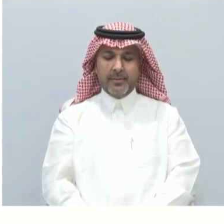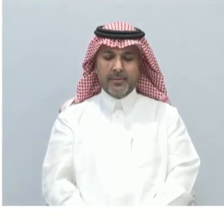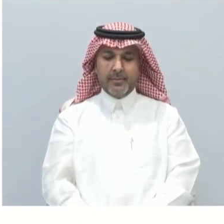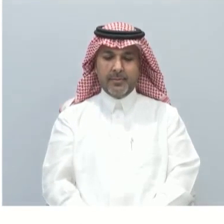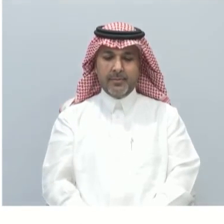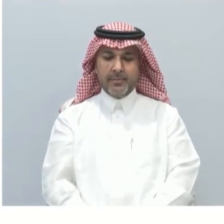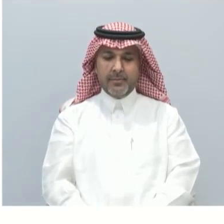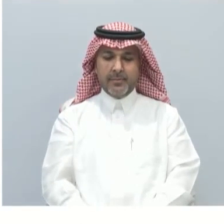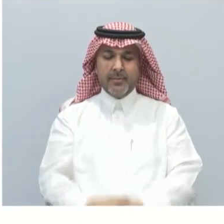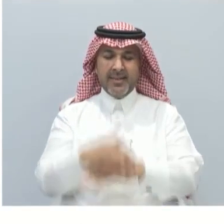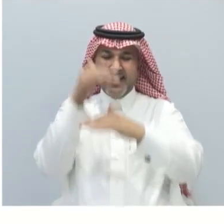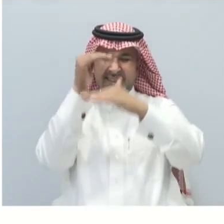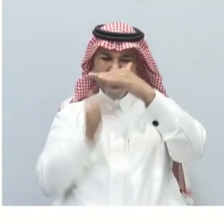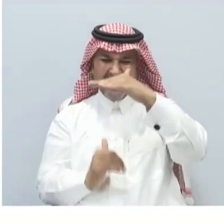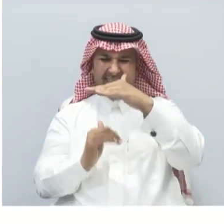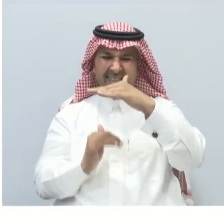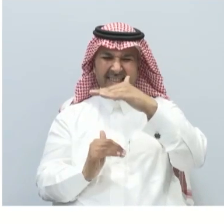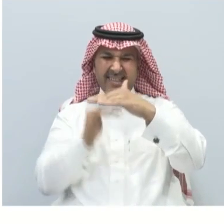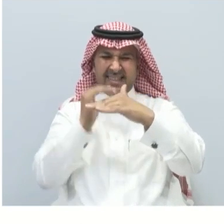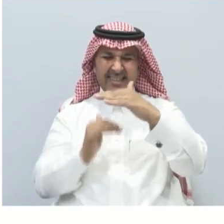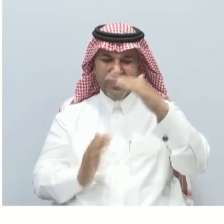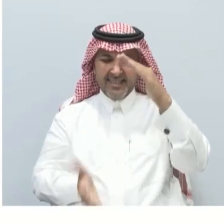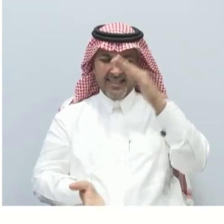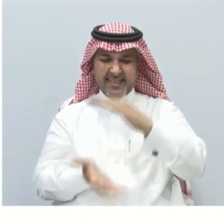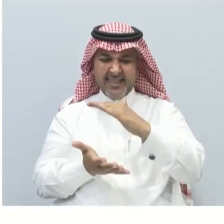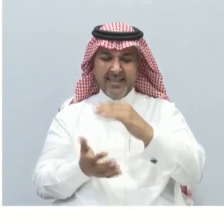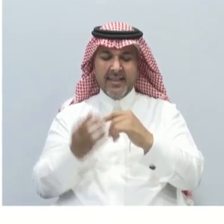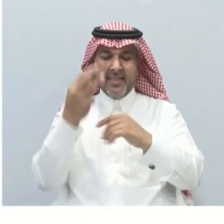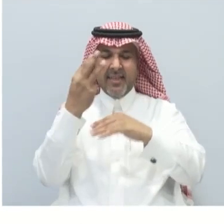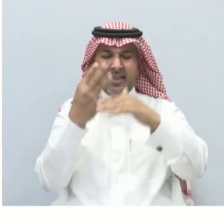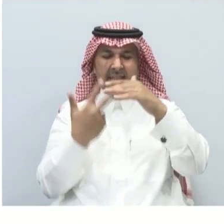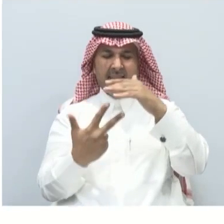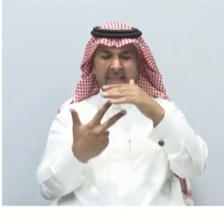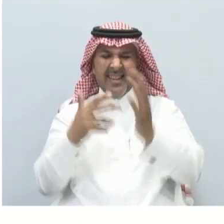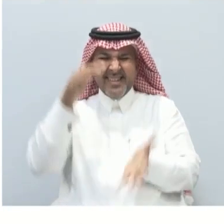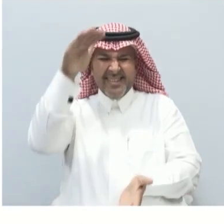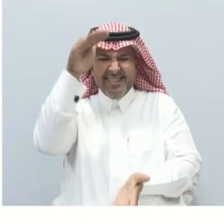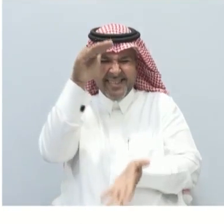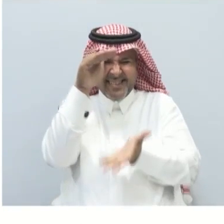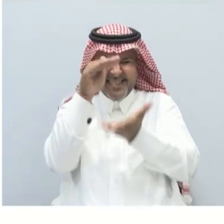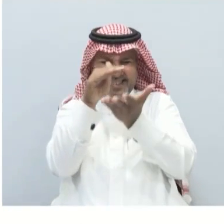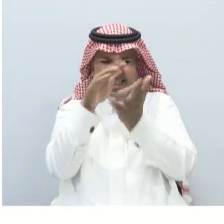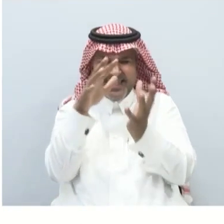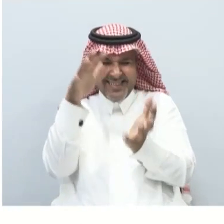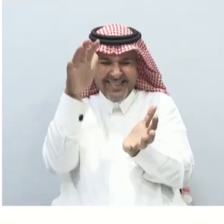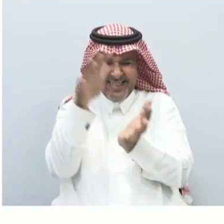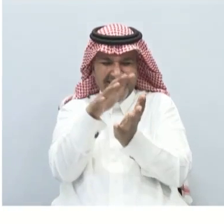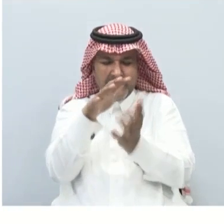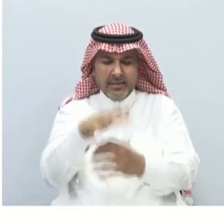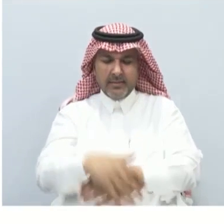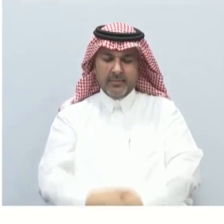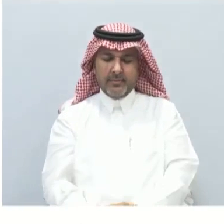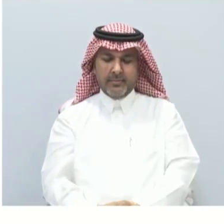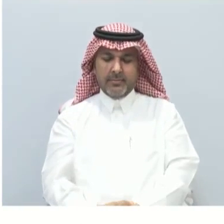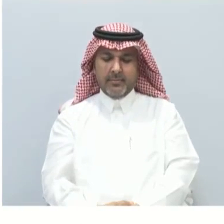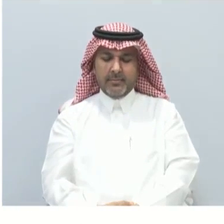اللي هو هذه وعندي بعدين تضيق اللي هو الثلاثه على ثمانيه تضييق راسي